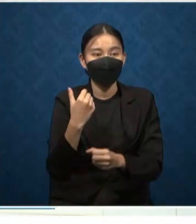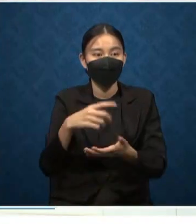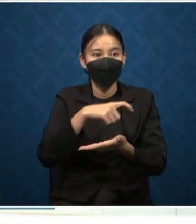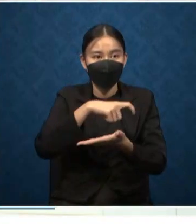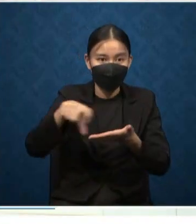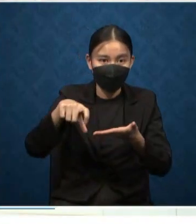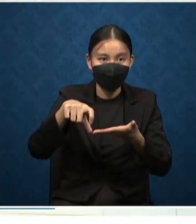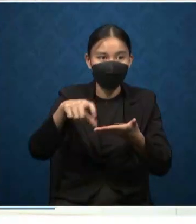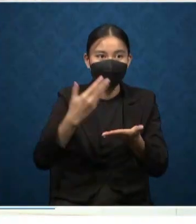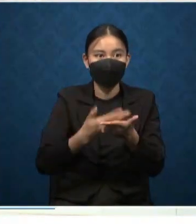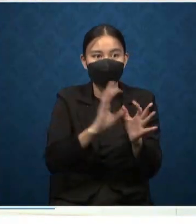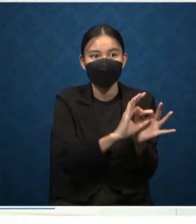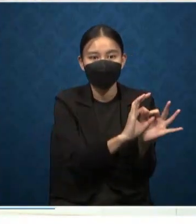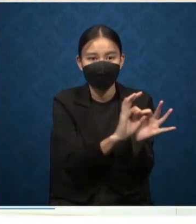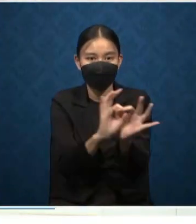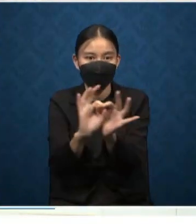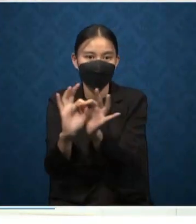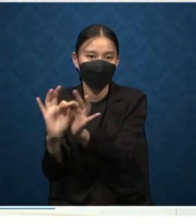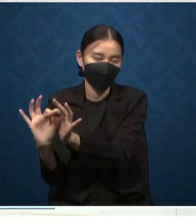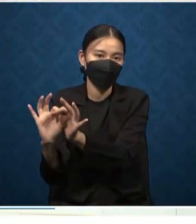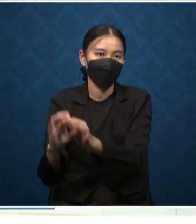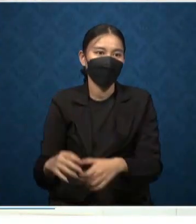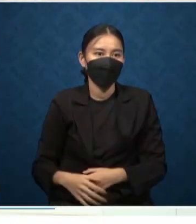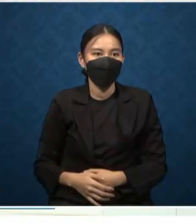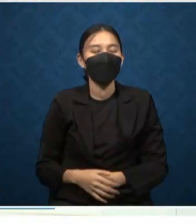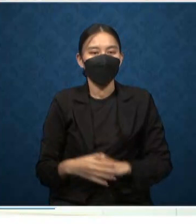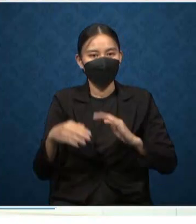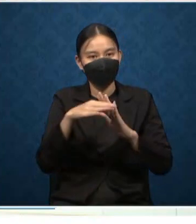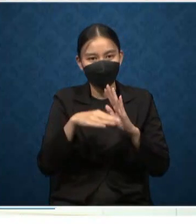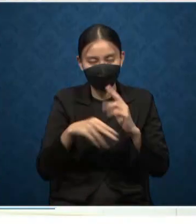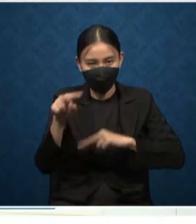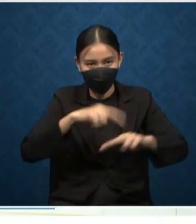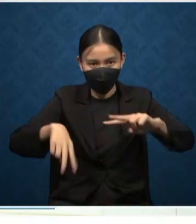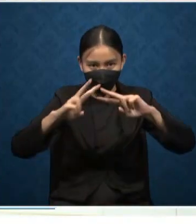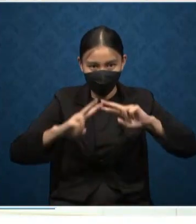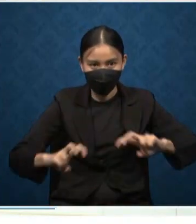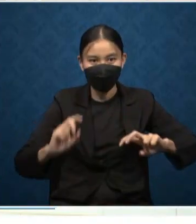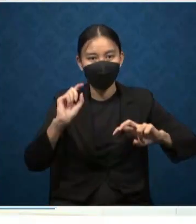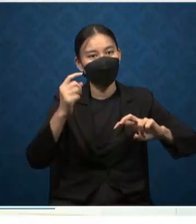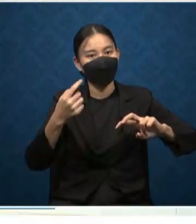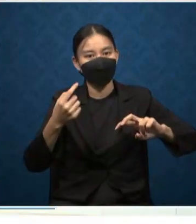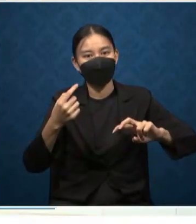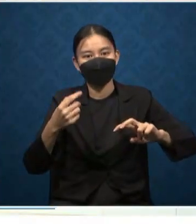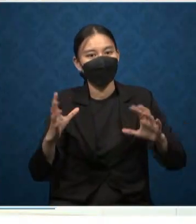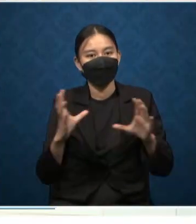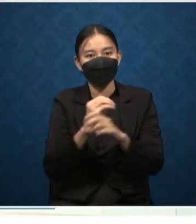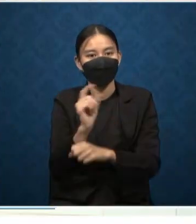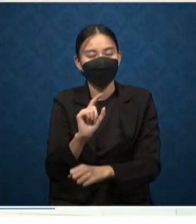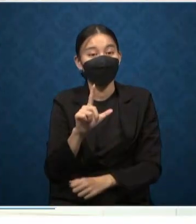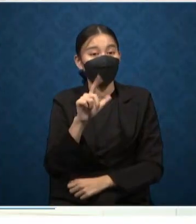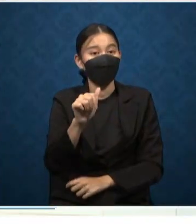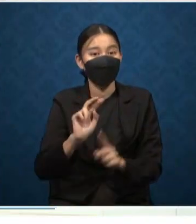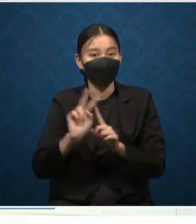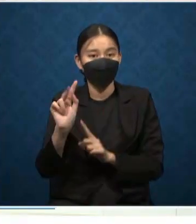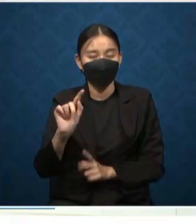ี่เชื่อมโยงกันนะครับซึเราคงต้ในสายทั้งหมดนะครั หจากนั้นไปไหนต่างจุดสังเกตต่มาคื